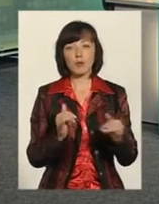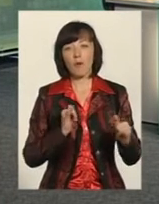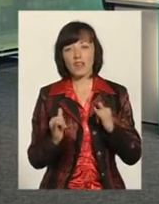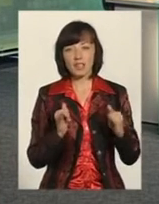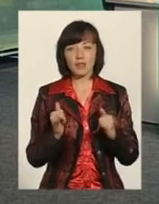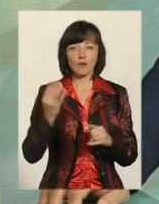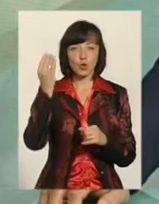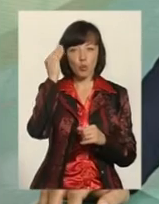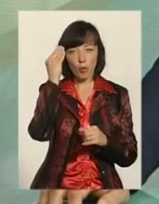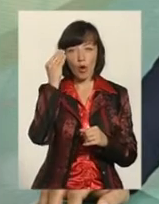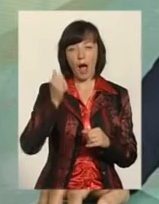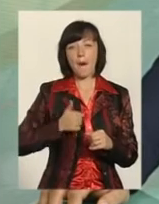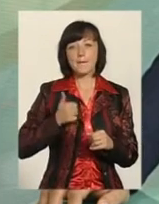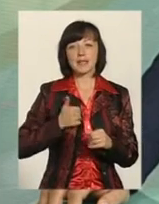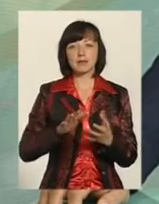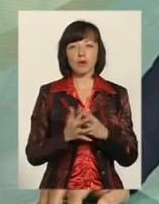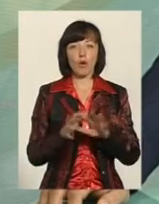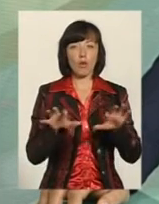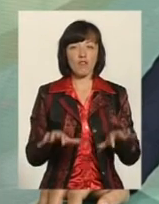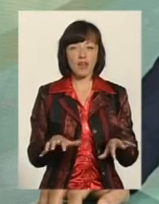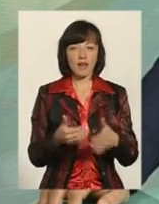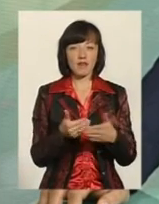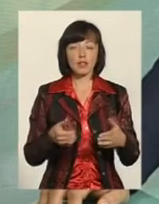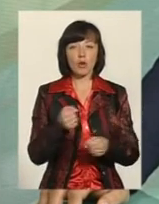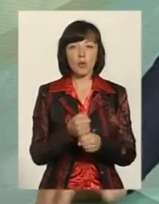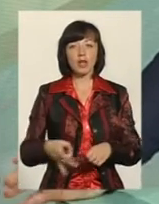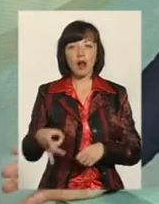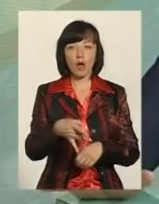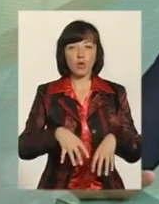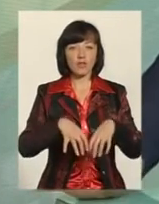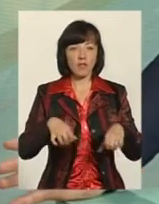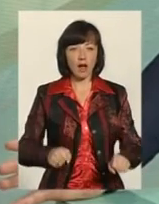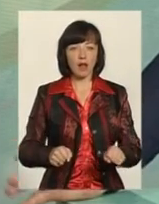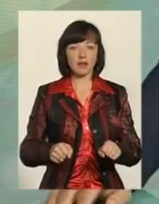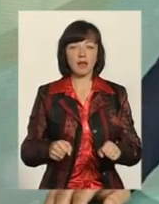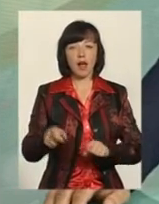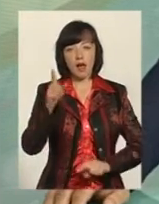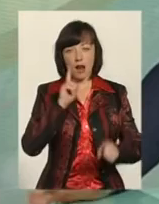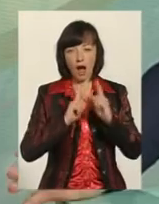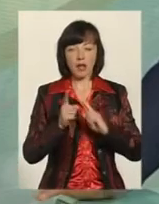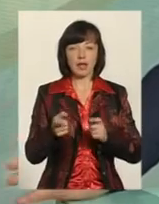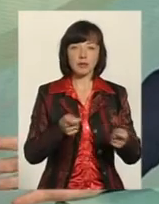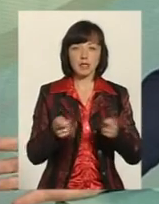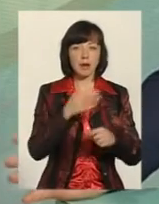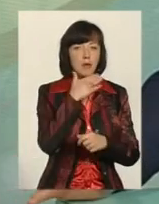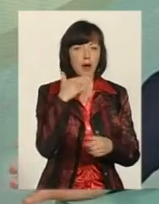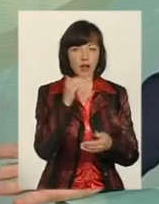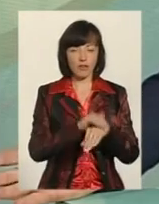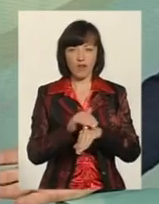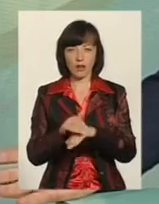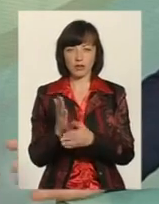амбіцій сільського голови, від роботи районної влади, ради, адміністрації. Багато факторів